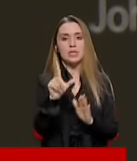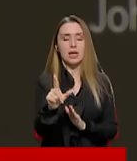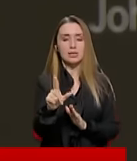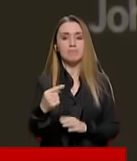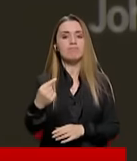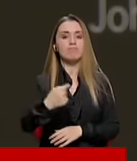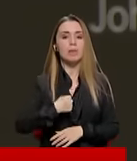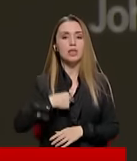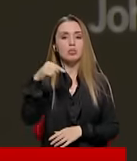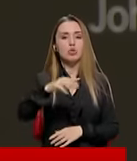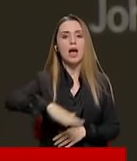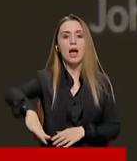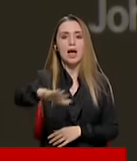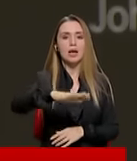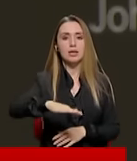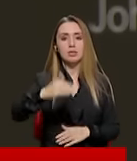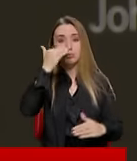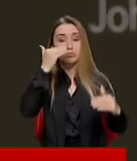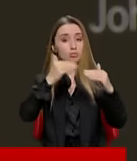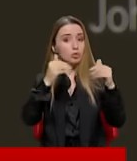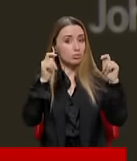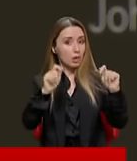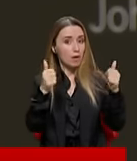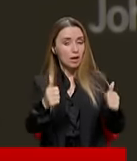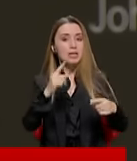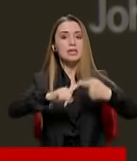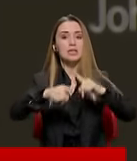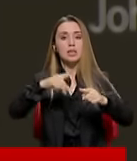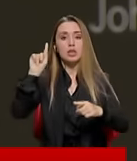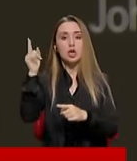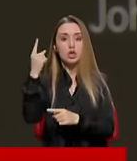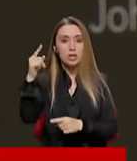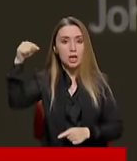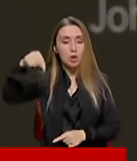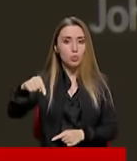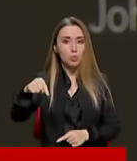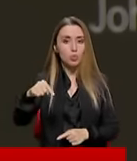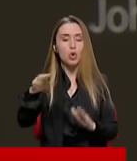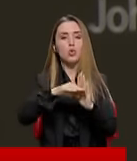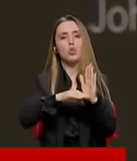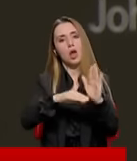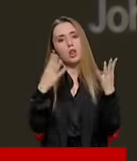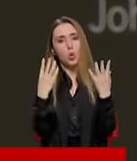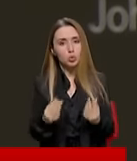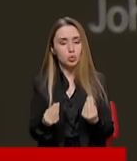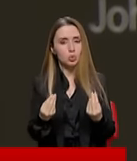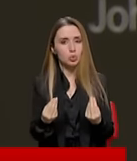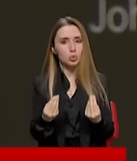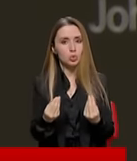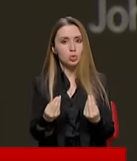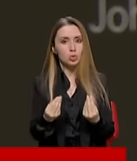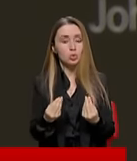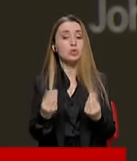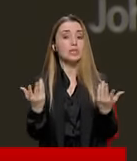Eee bunu herkes buna Uyar Siyasette ve yöneticilerde bu bir artık yol olur usul olur Eee